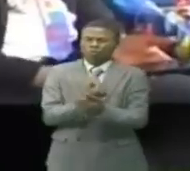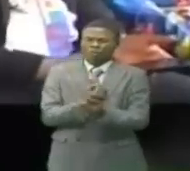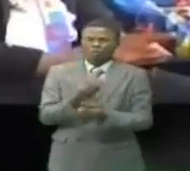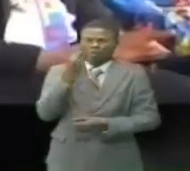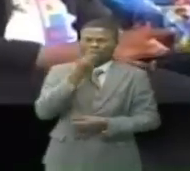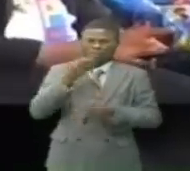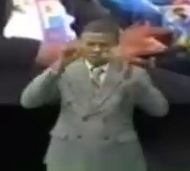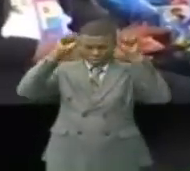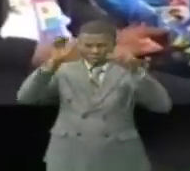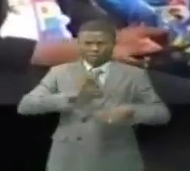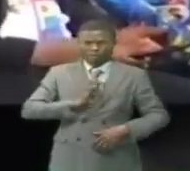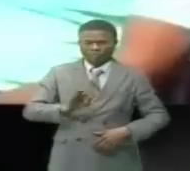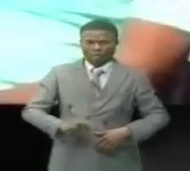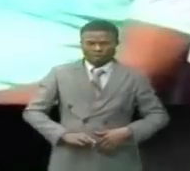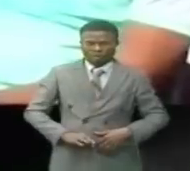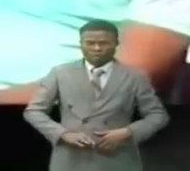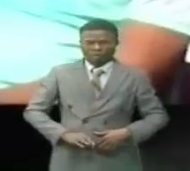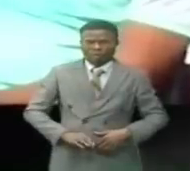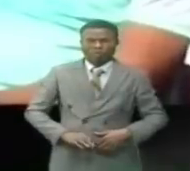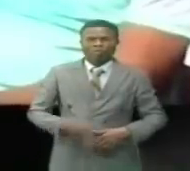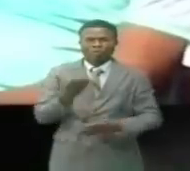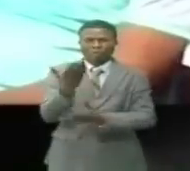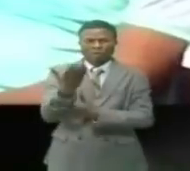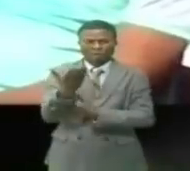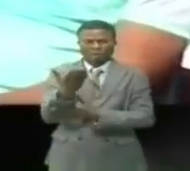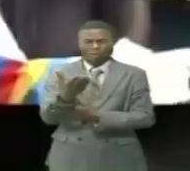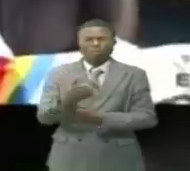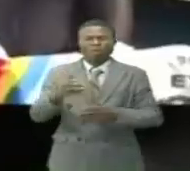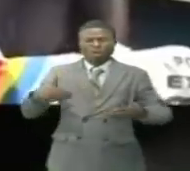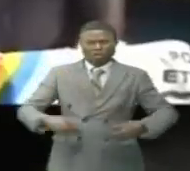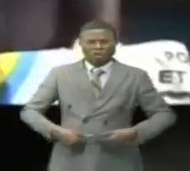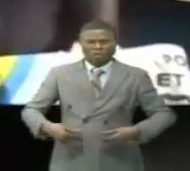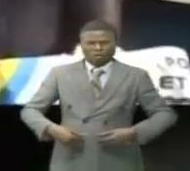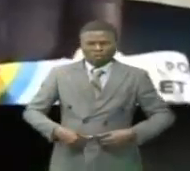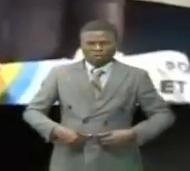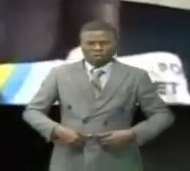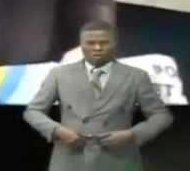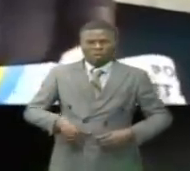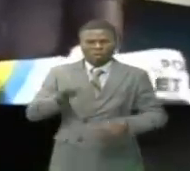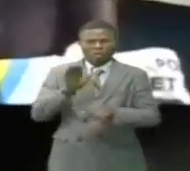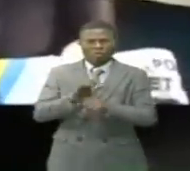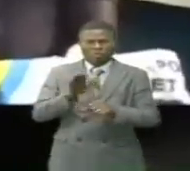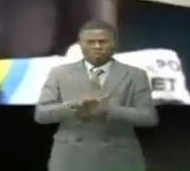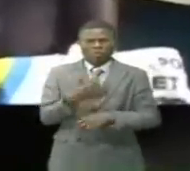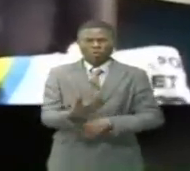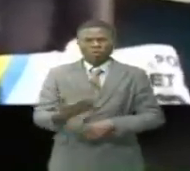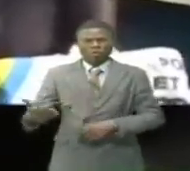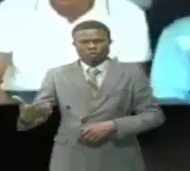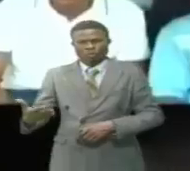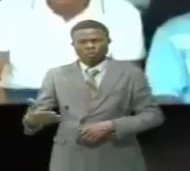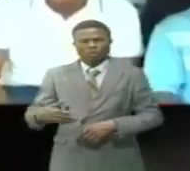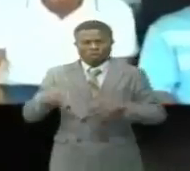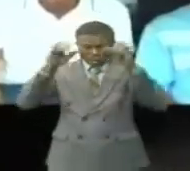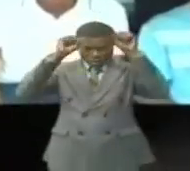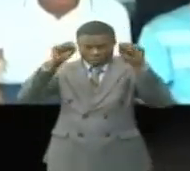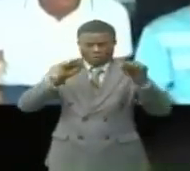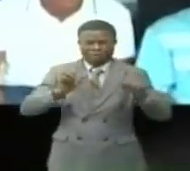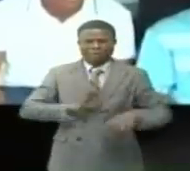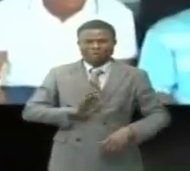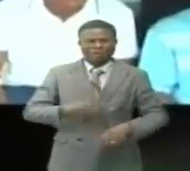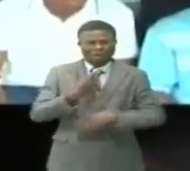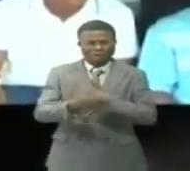Il a saisi l'opportunité pour éveiller la conscience des jeunes sur les multiples réalisations du chef de l'État,